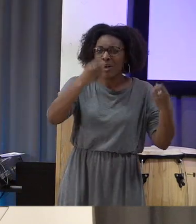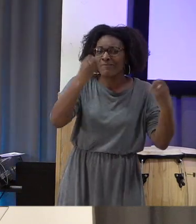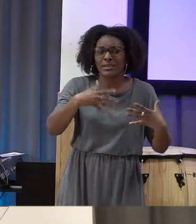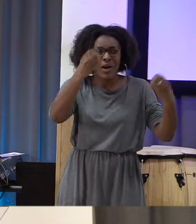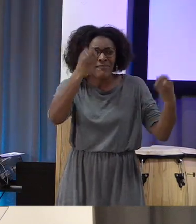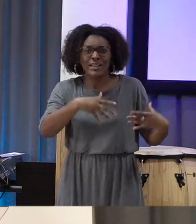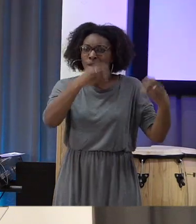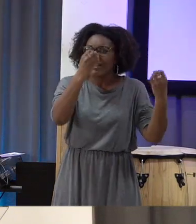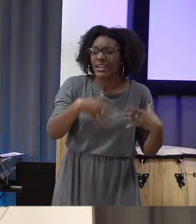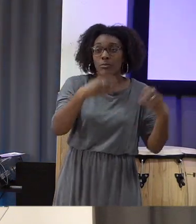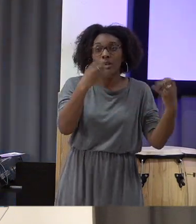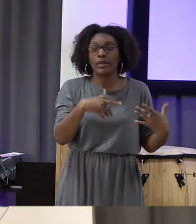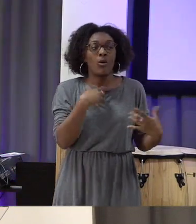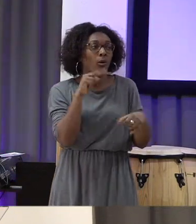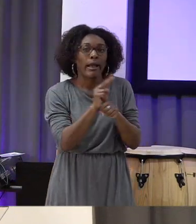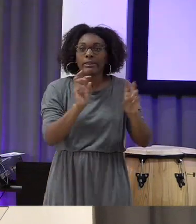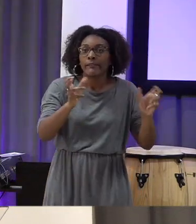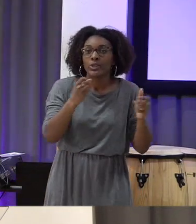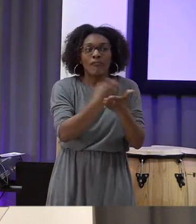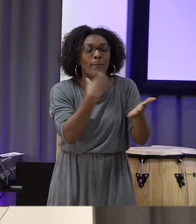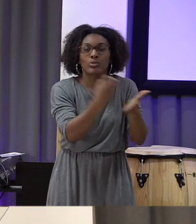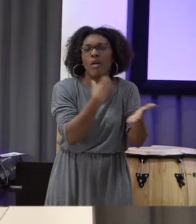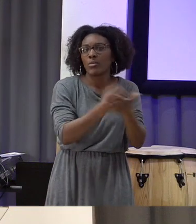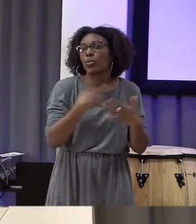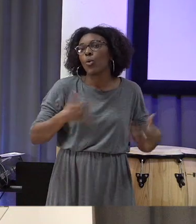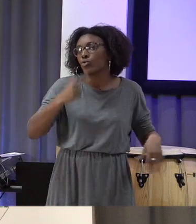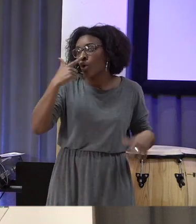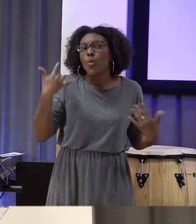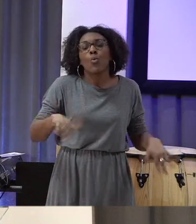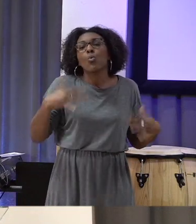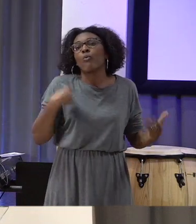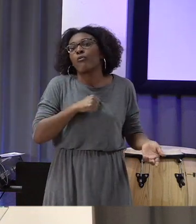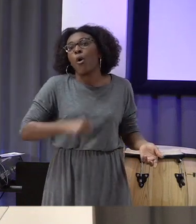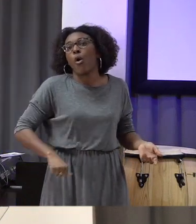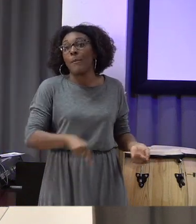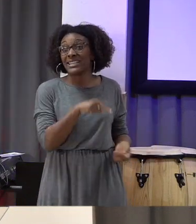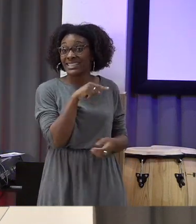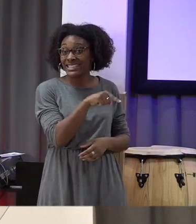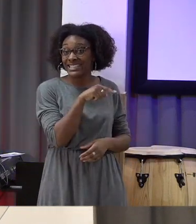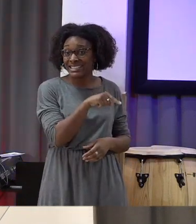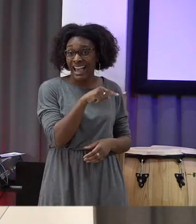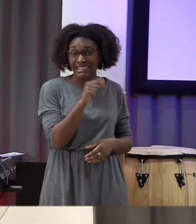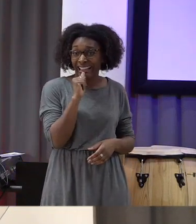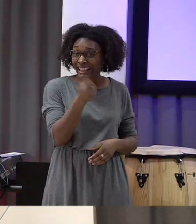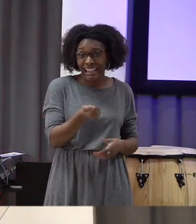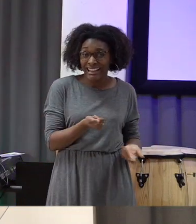la certitude. Mais ces événements ne sont que des traits dans la